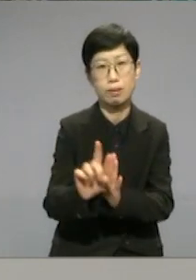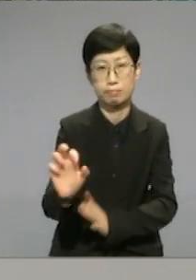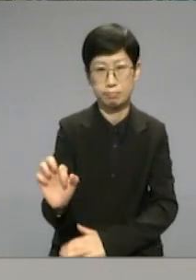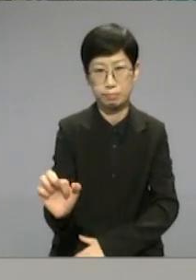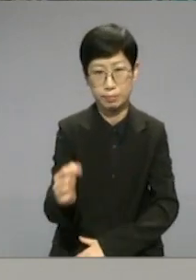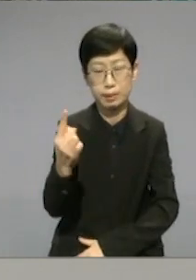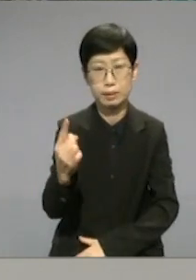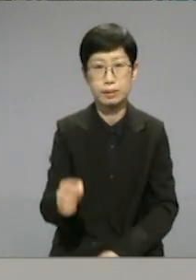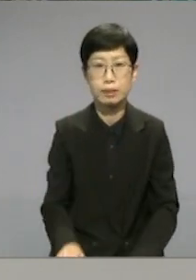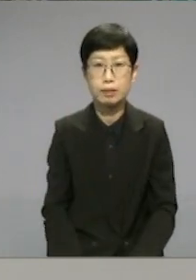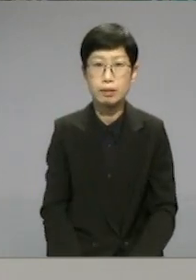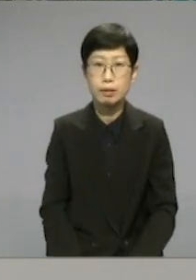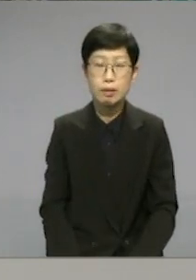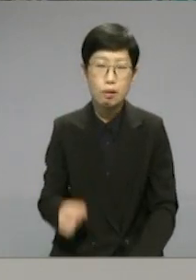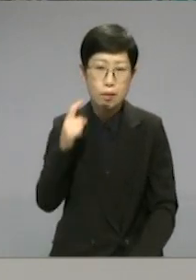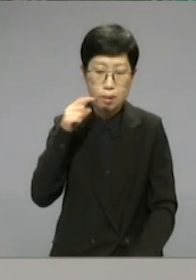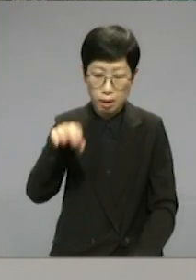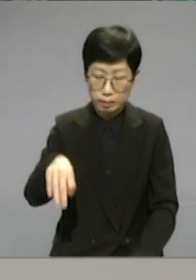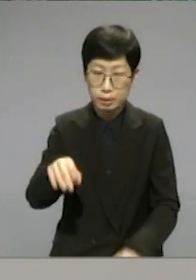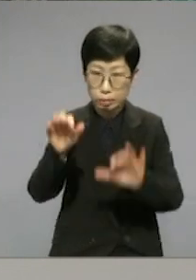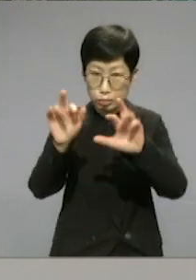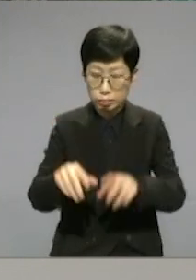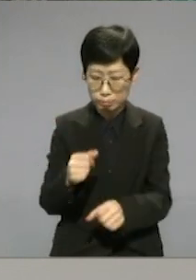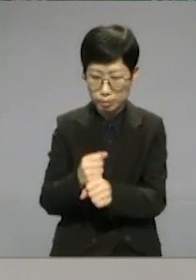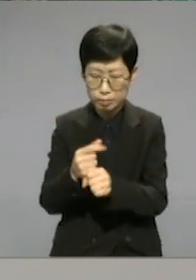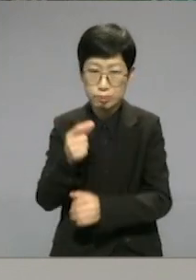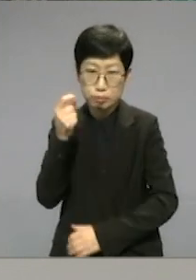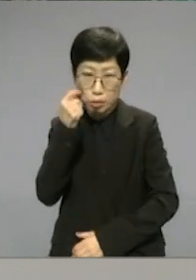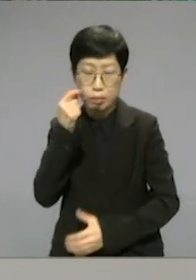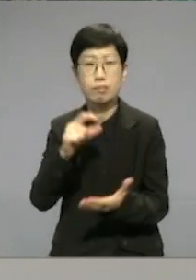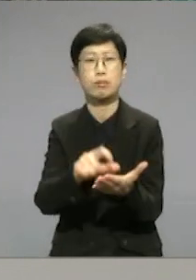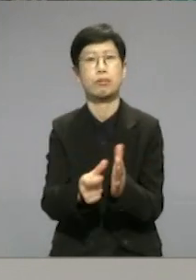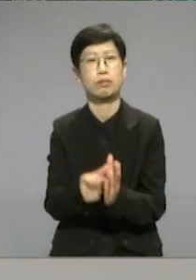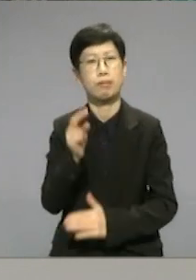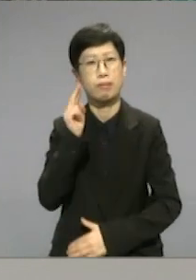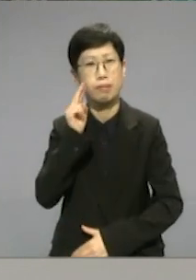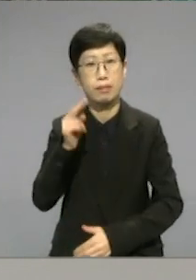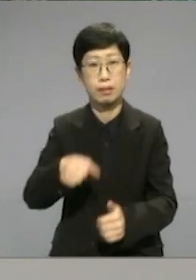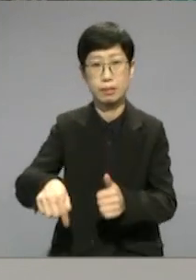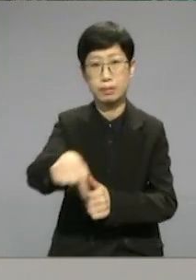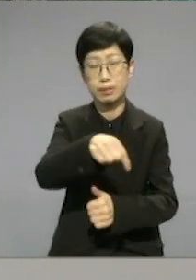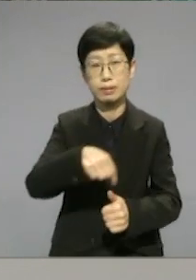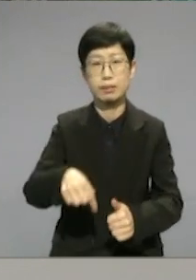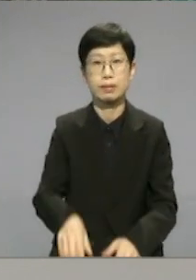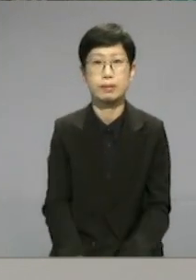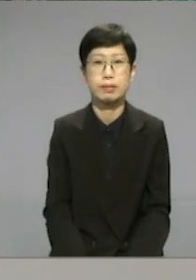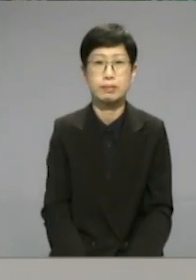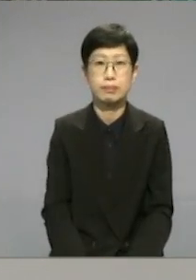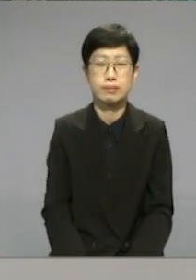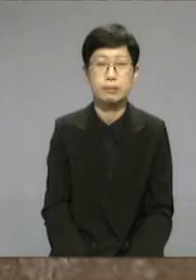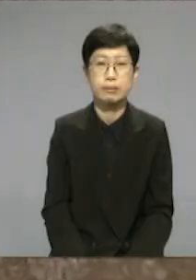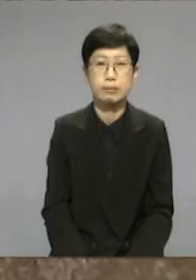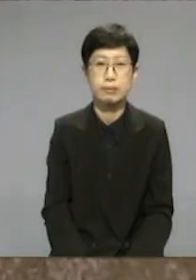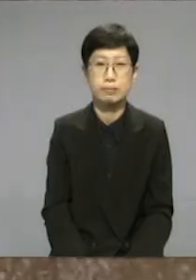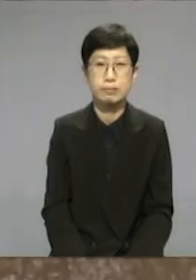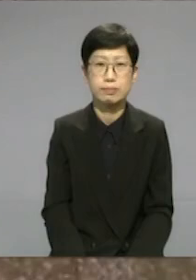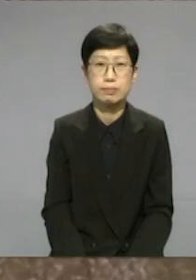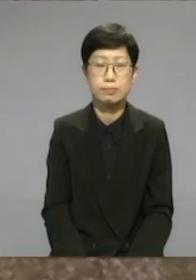탓인데 인공 눈을 만들지도 못할 정도입니다. 유영선 월드리포터입니다.